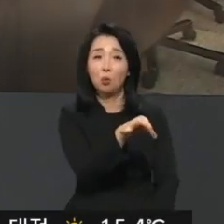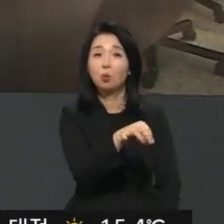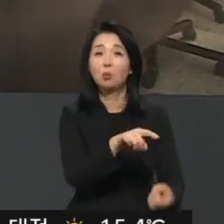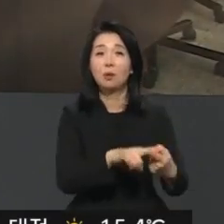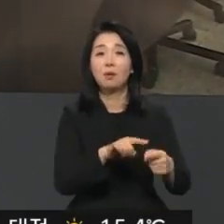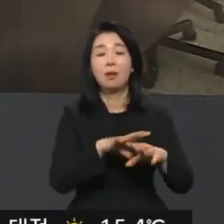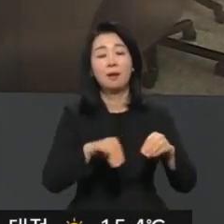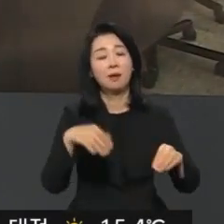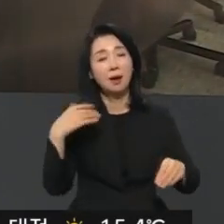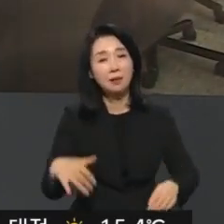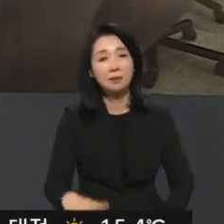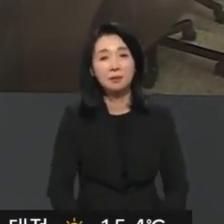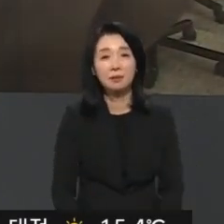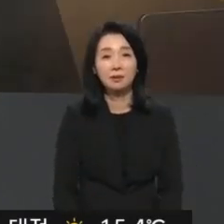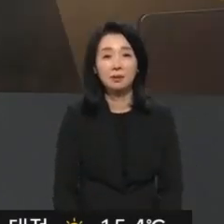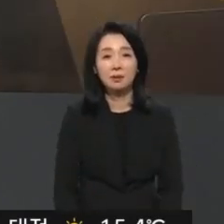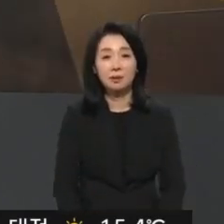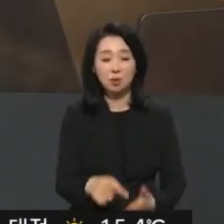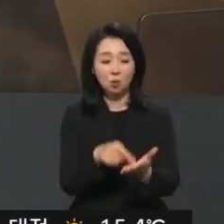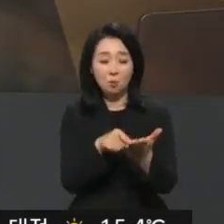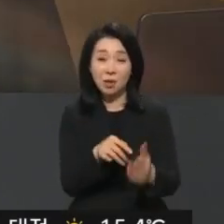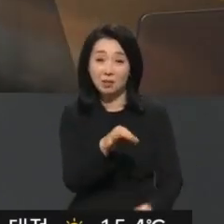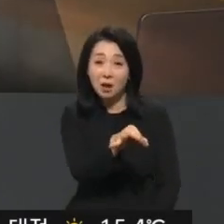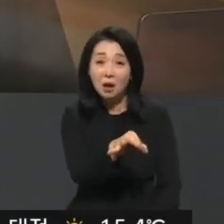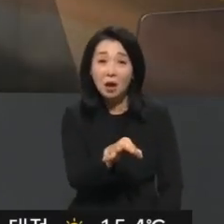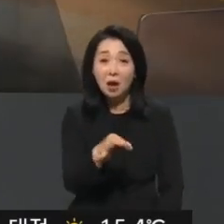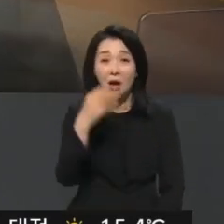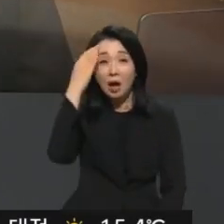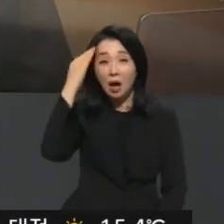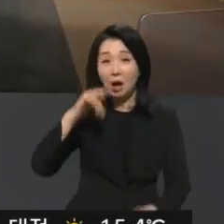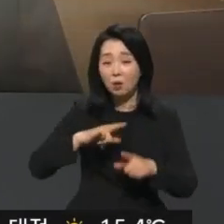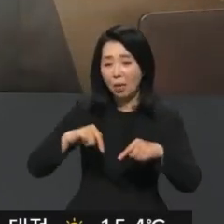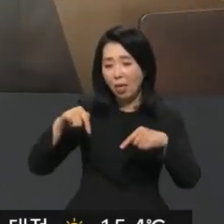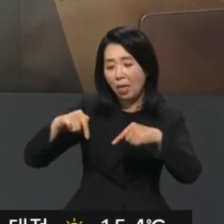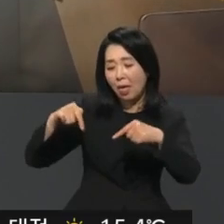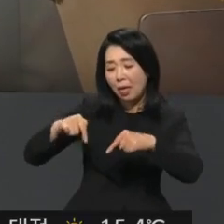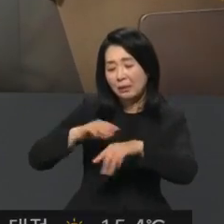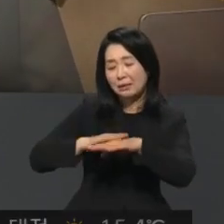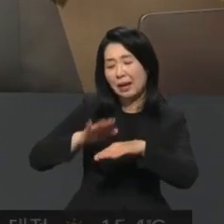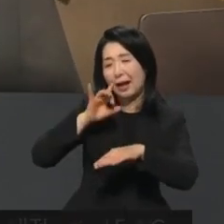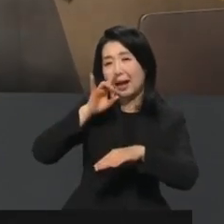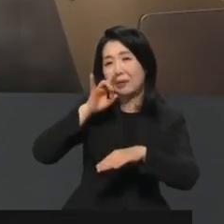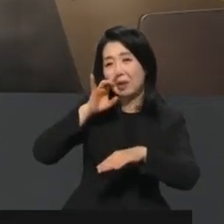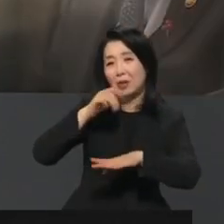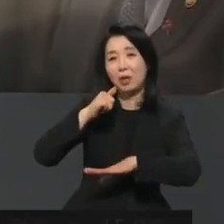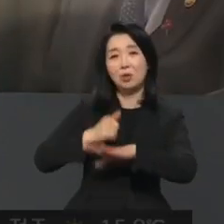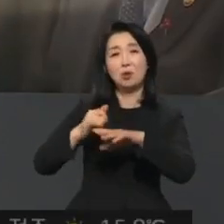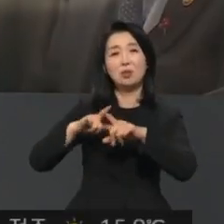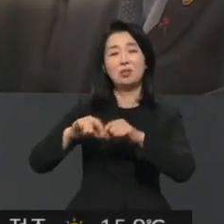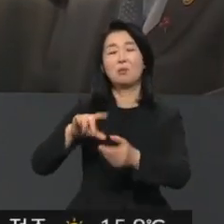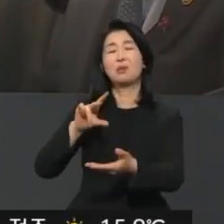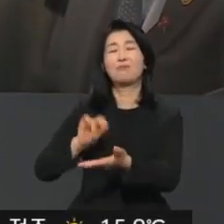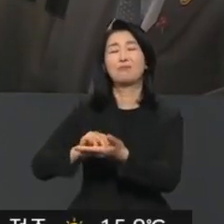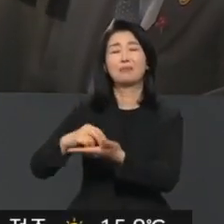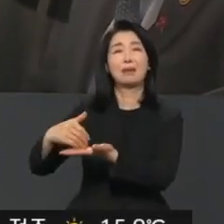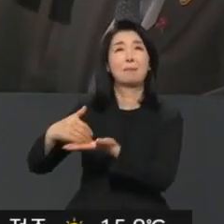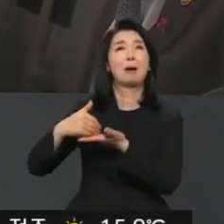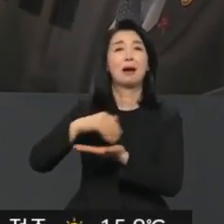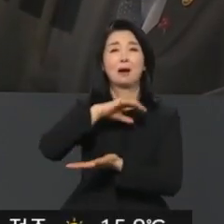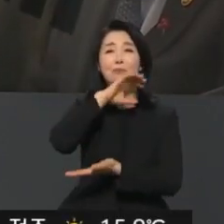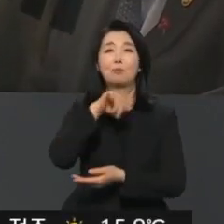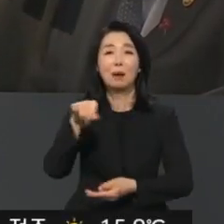해결이 안 됐죠 그리고이 배상 문제는 한일 외교 현안이 잘 풀리지 않을 때면 일본이 문제로 삼는 지점이